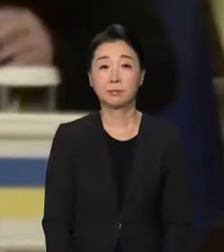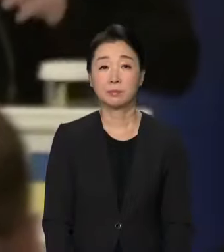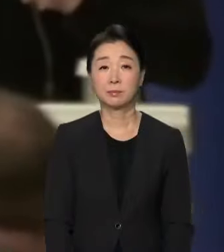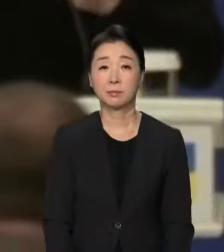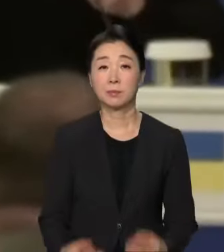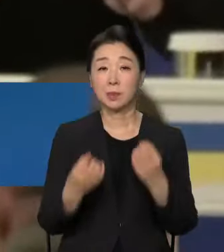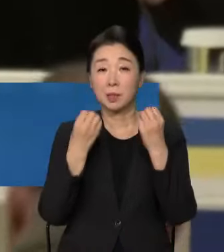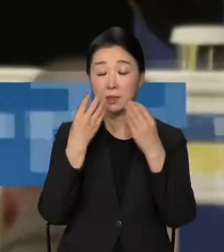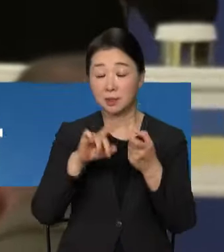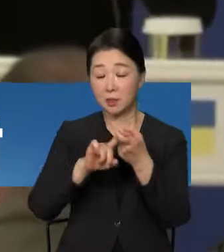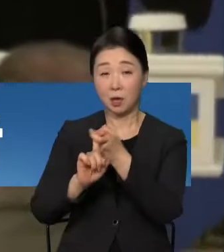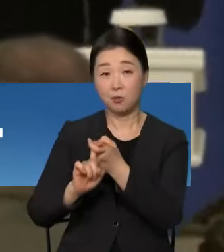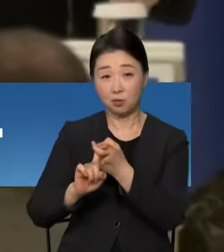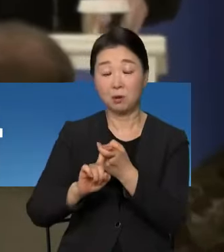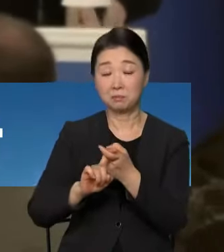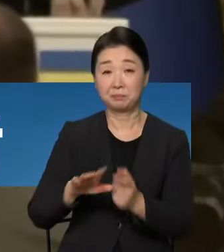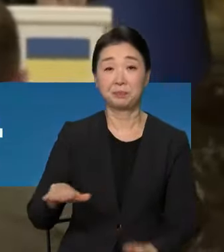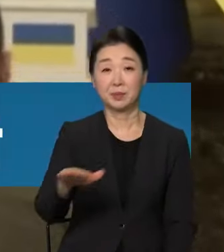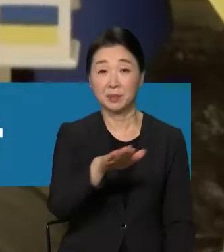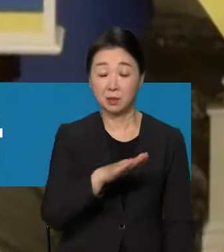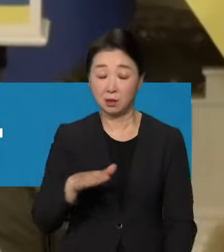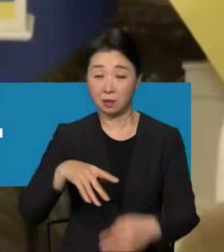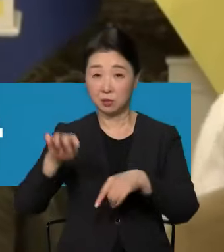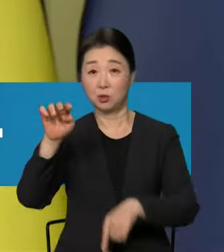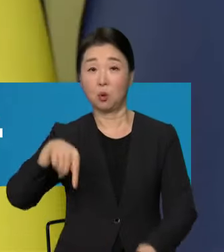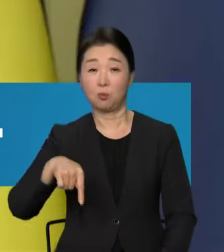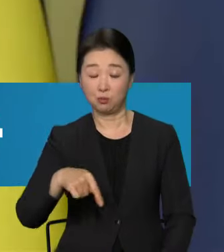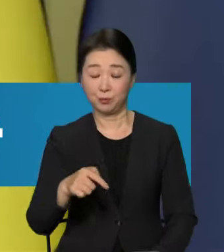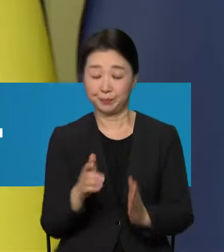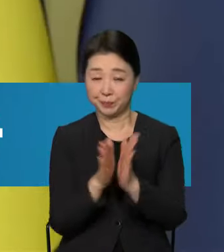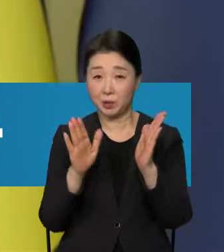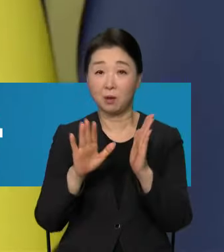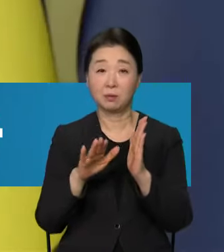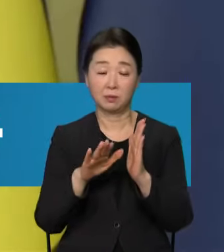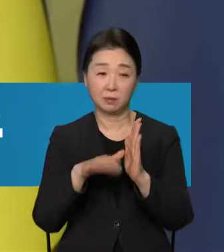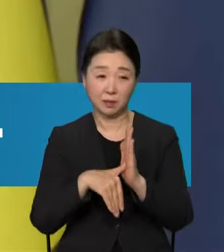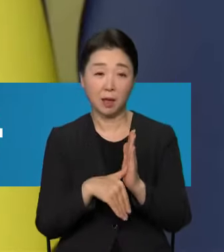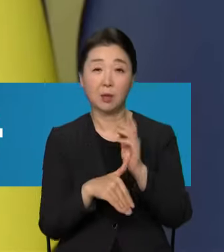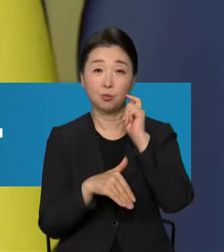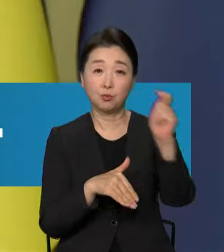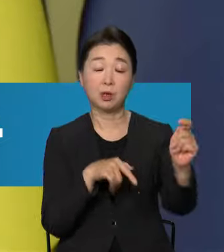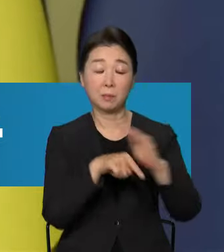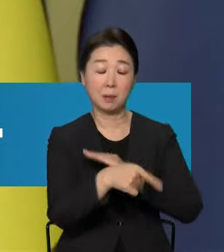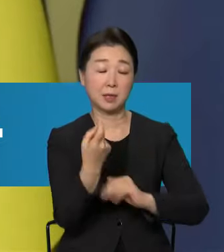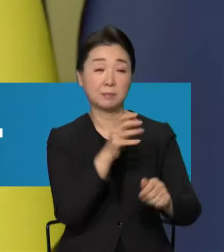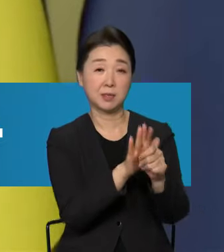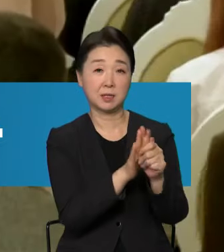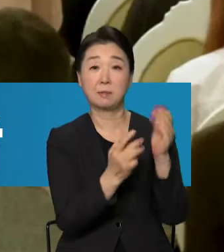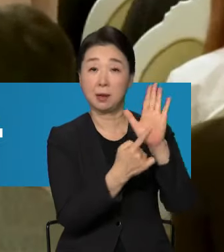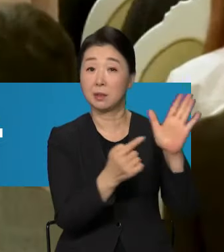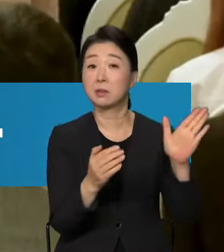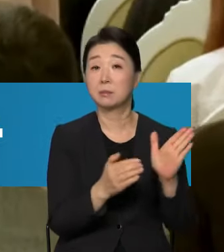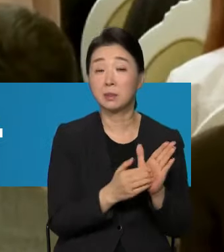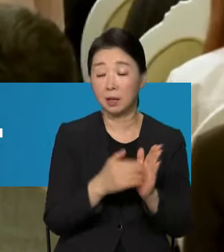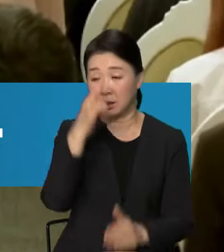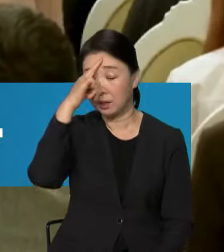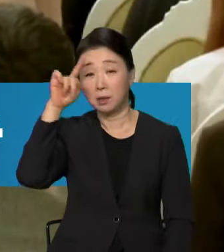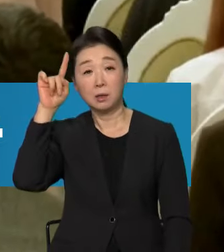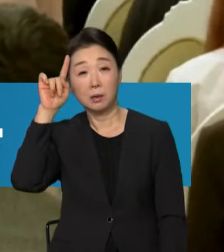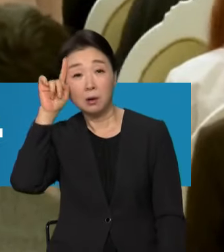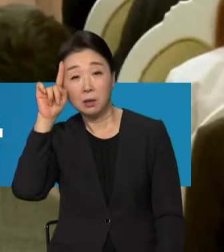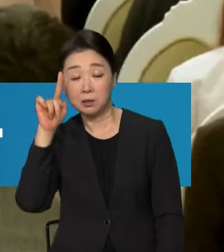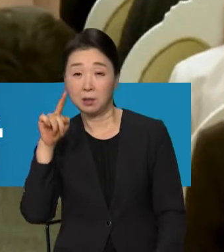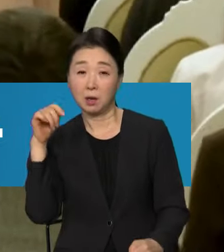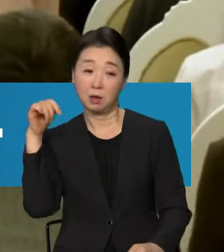새 유럽연합 지도부가 출범 첫날 우크라이나를 방문해 지지 입장을 다시 한번 밝혔습니다. 이날 러시아가